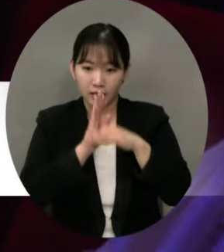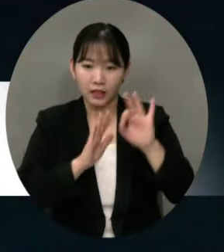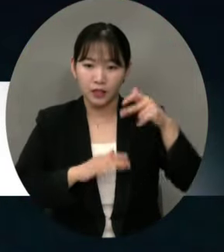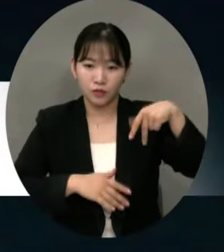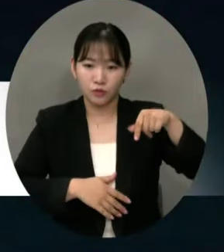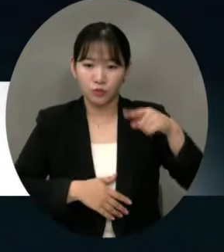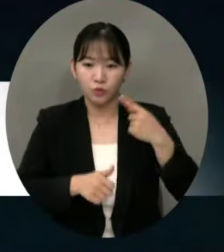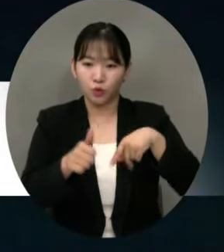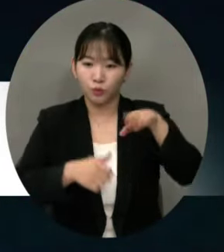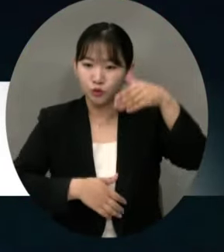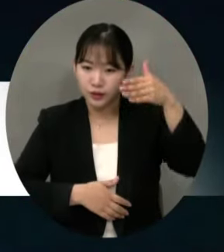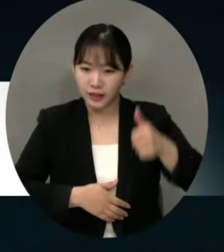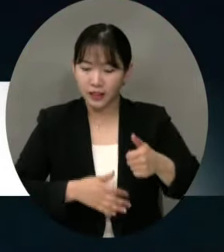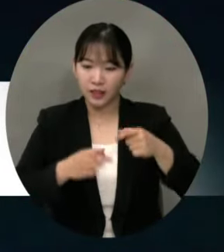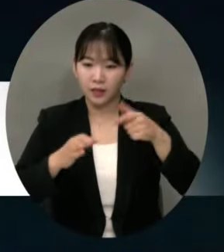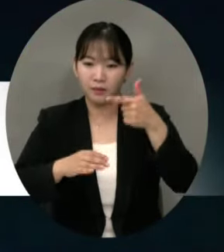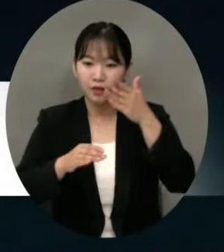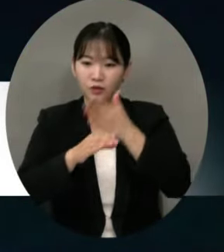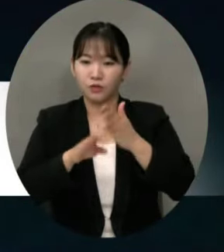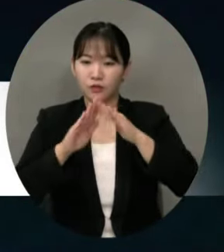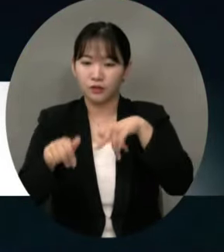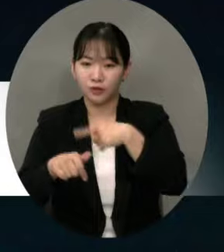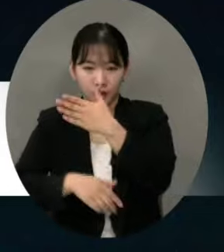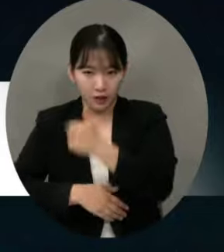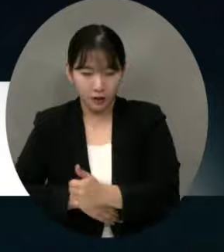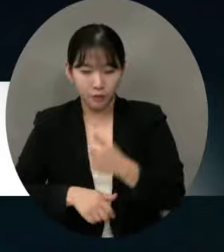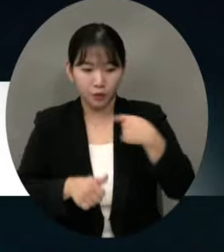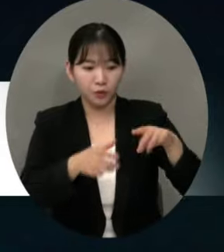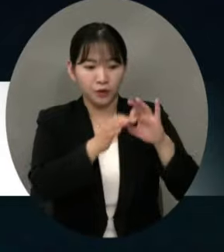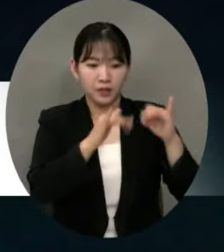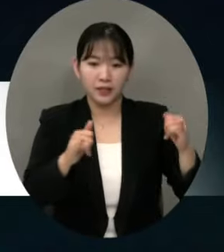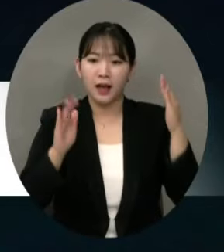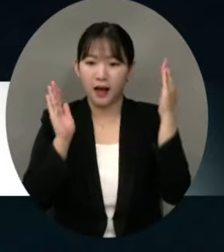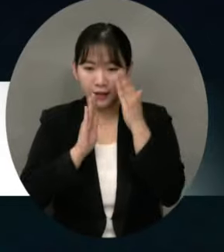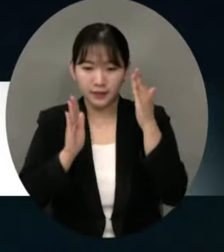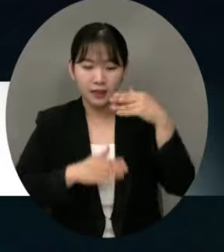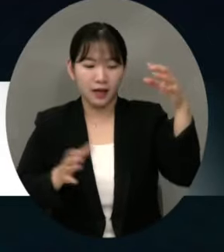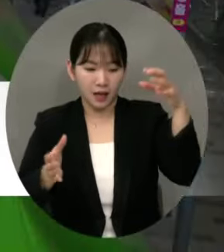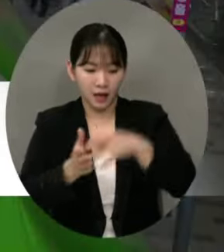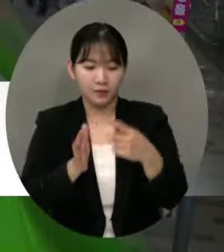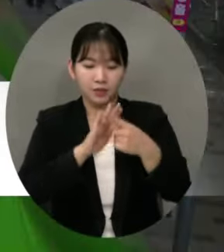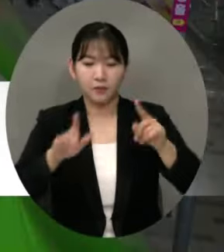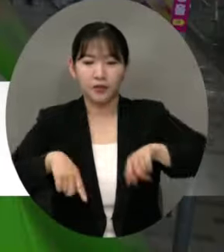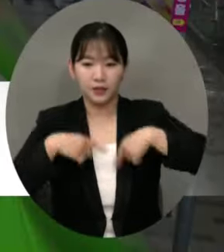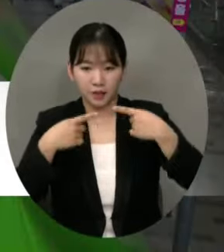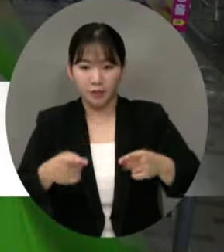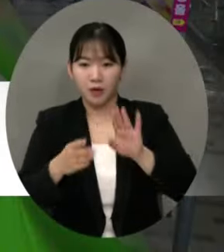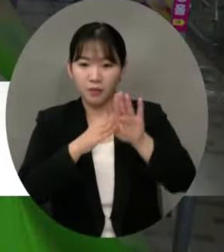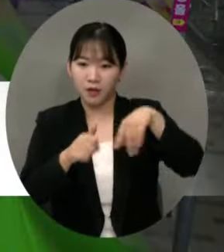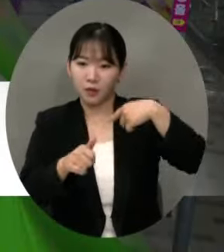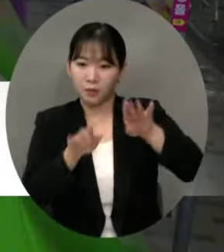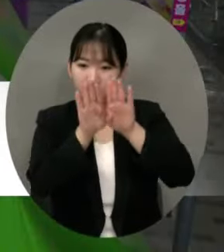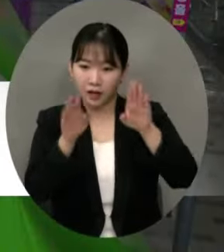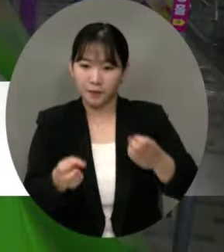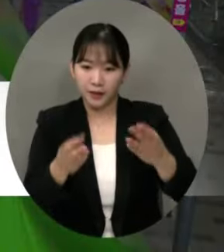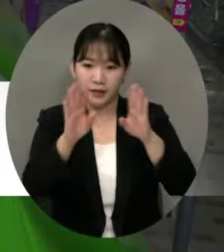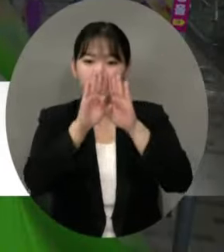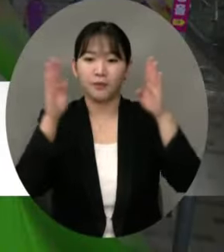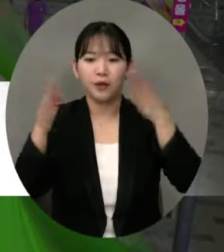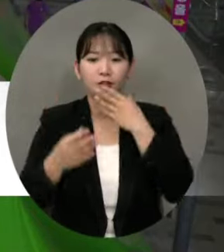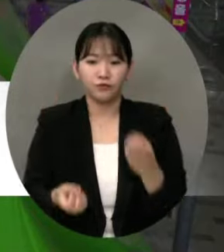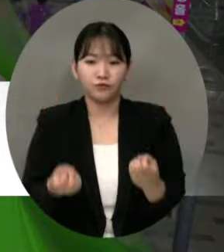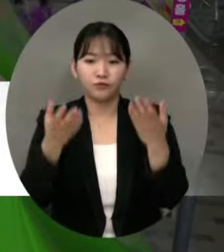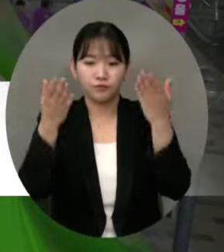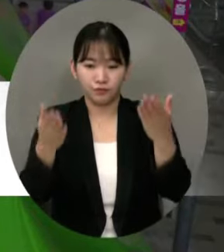교육부 장관과 김대중 전남도 교육감, 교육 관계자와 학생 등 천여 명이 참석해 미래 교육 박람회 개막을